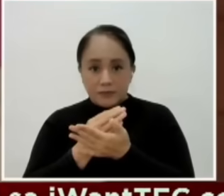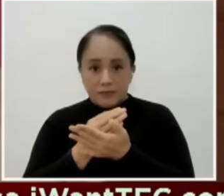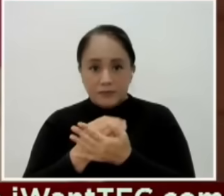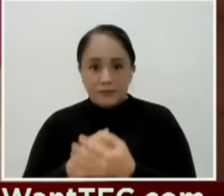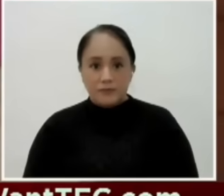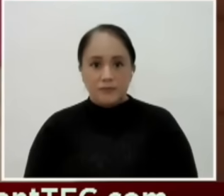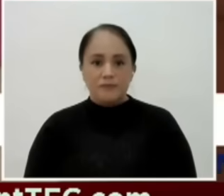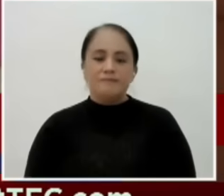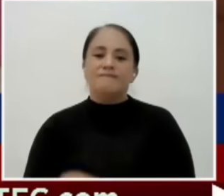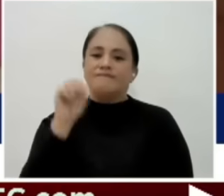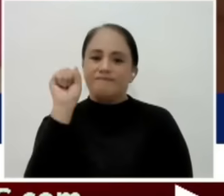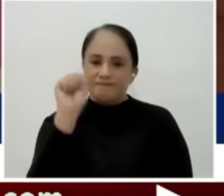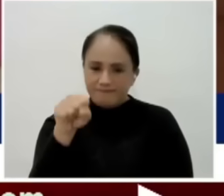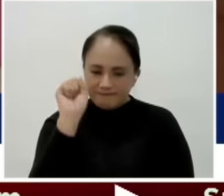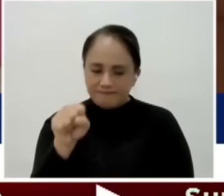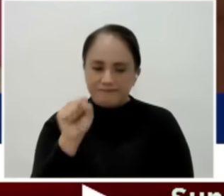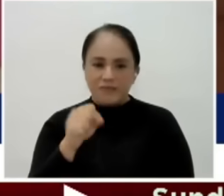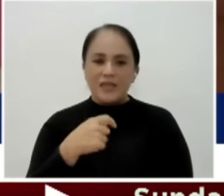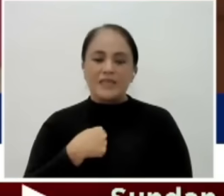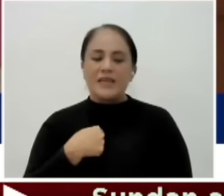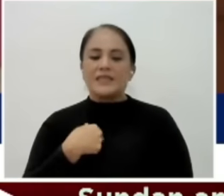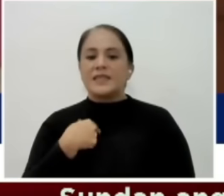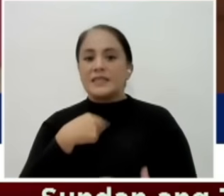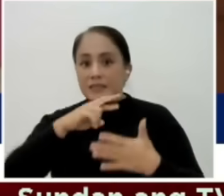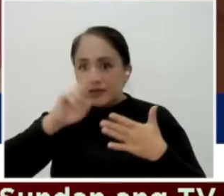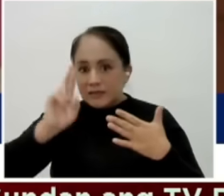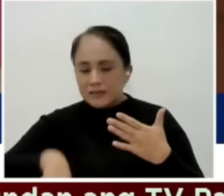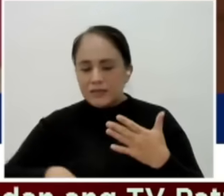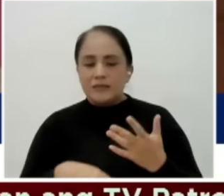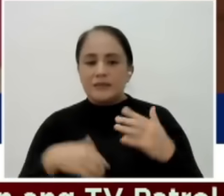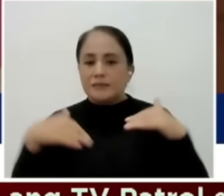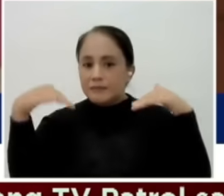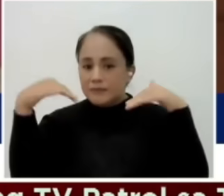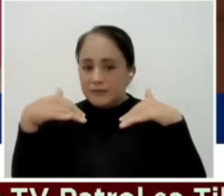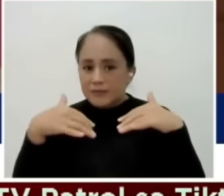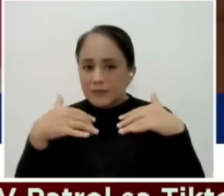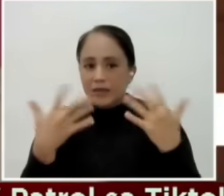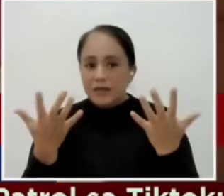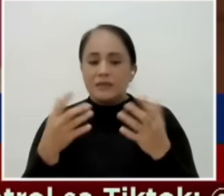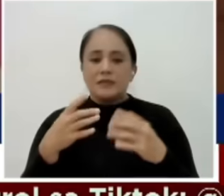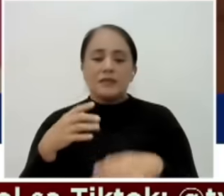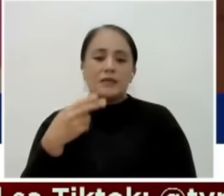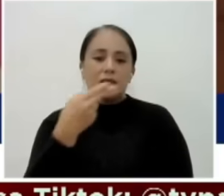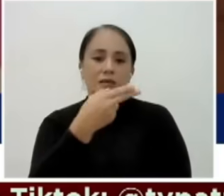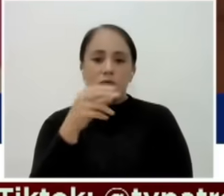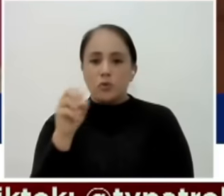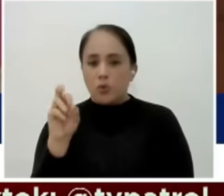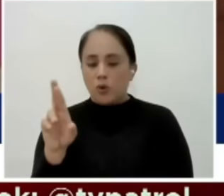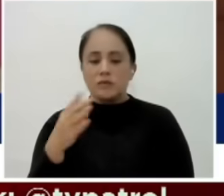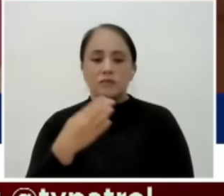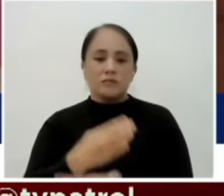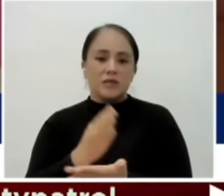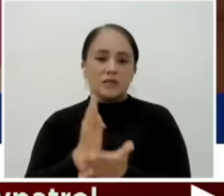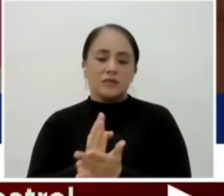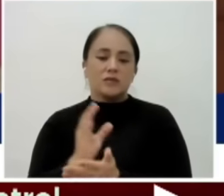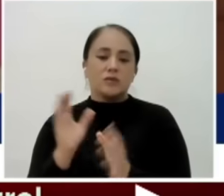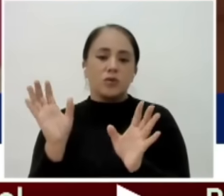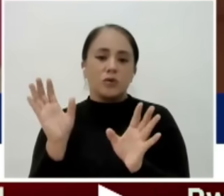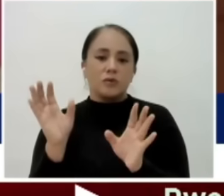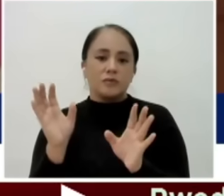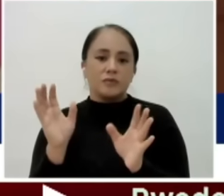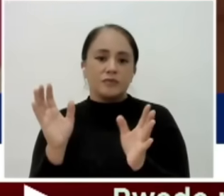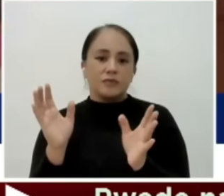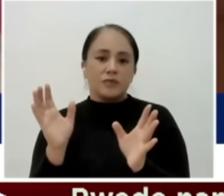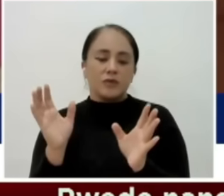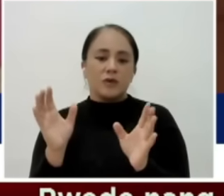Oo, kabayan, yan nga ang isa sa mga lumabas sa pagdinig ng Kamara de Representante sa budget ng Office of the Vice ng